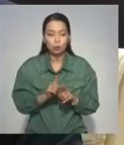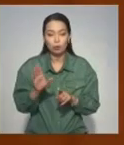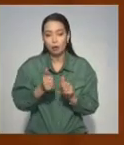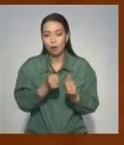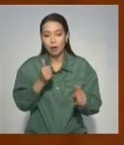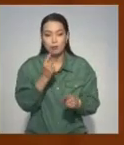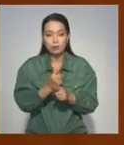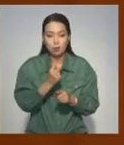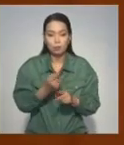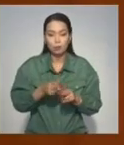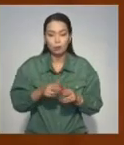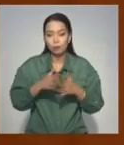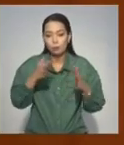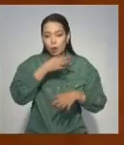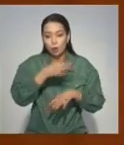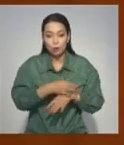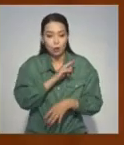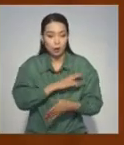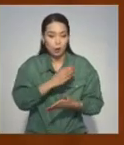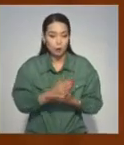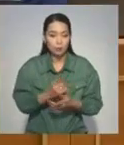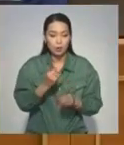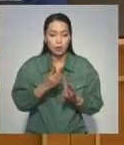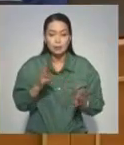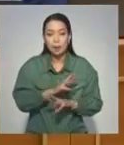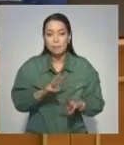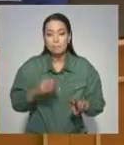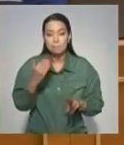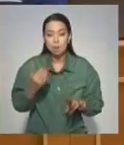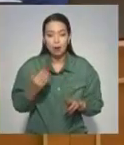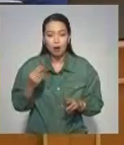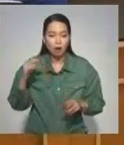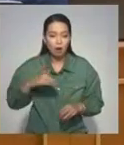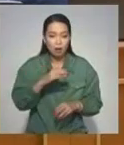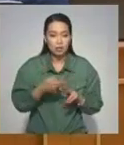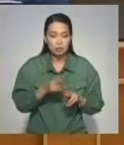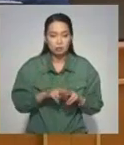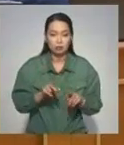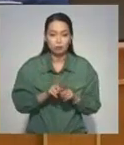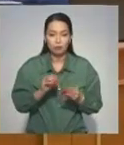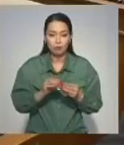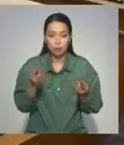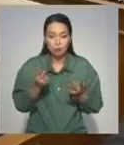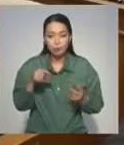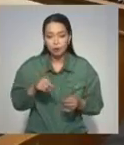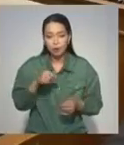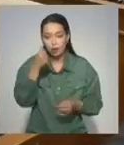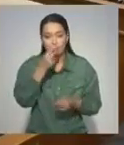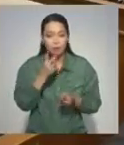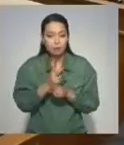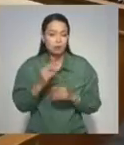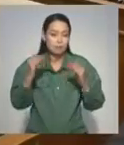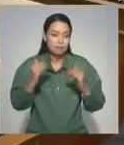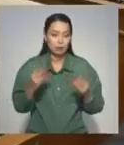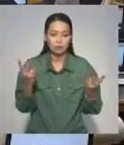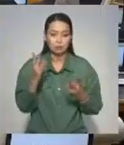Бұл өте жауапты жұмыс, деді президент. Сондай-ақ ең алдымен үкімет инфляцияны ауыздықтауды қажет екенін айтты. Оны кемінде биыл 2 есеге төмендету